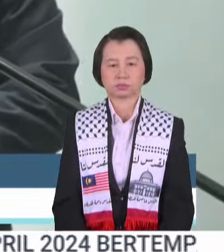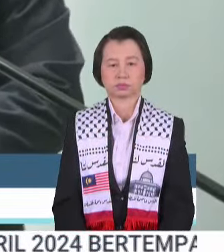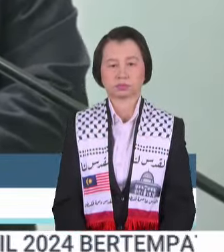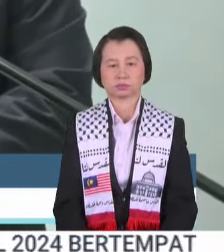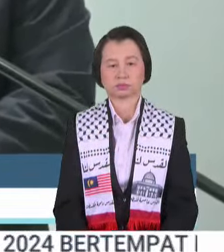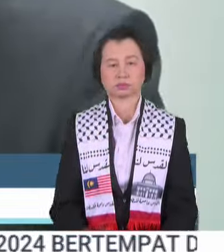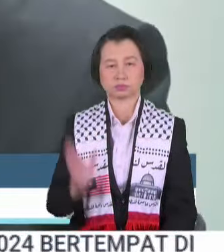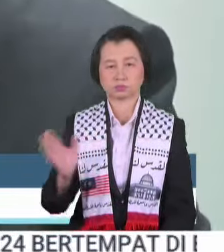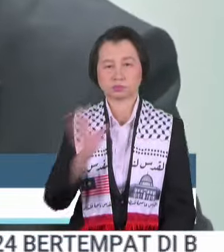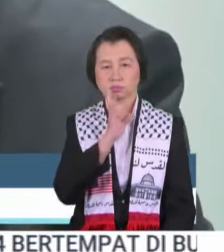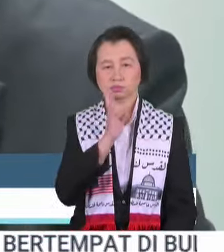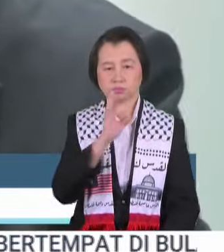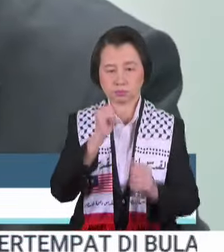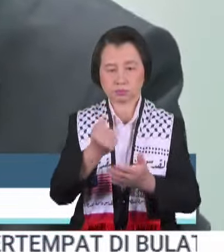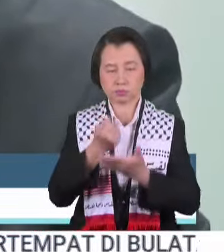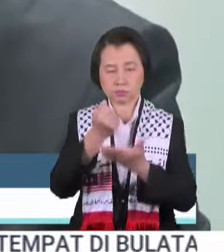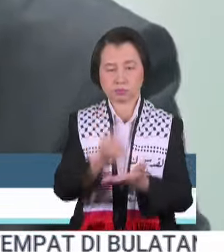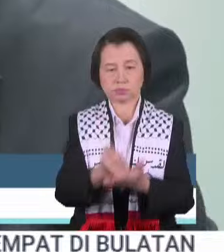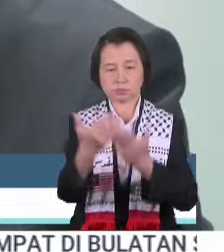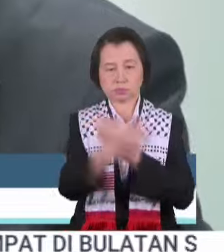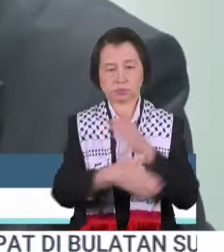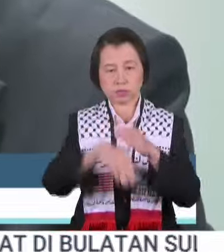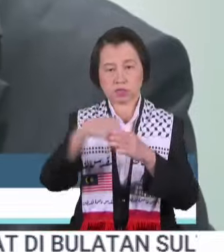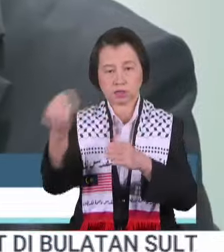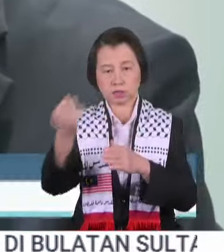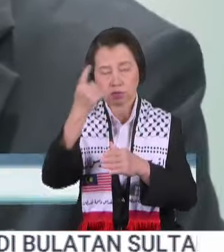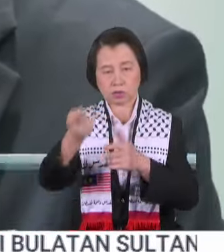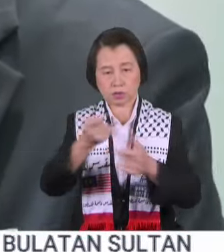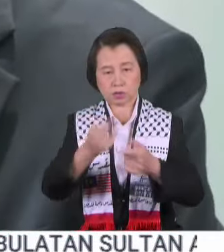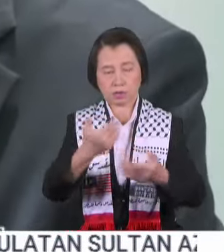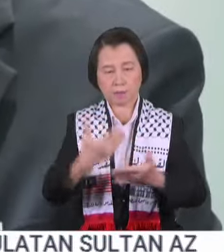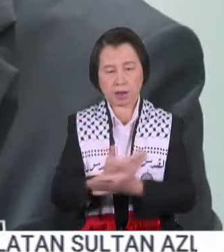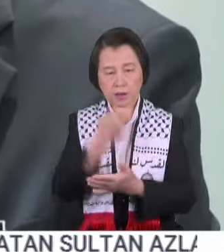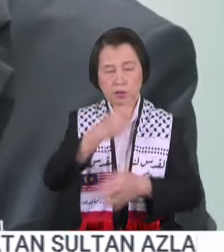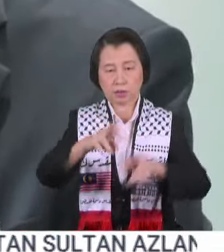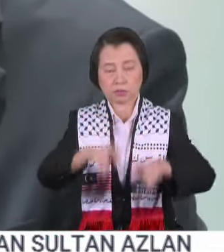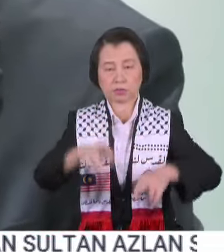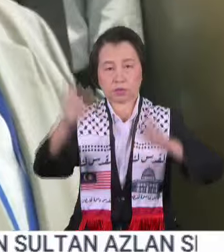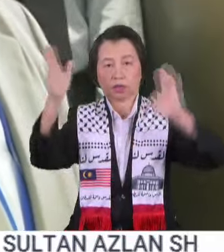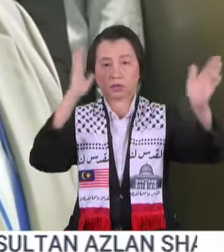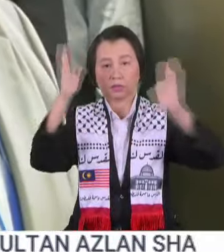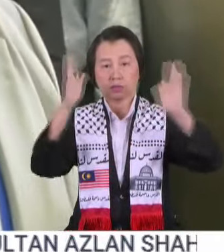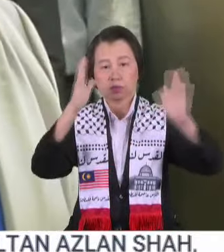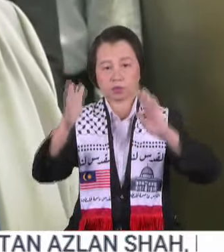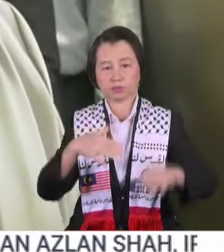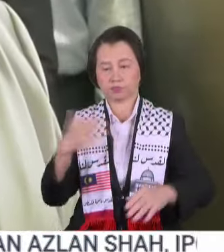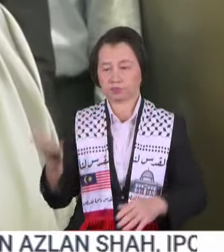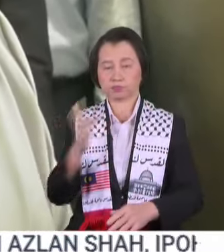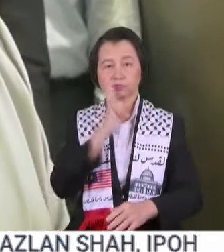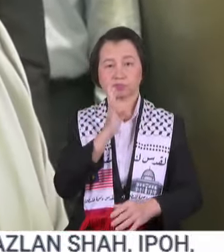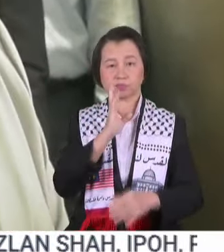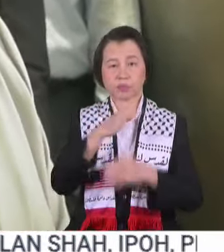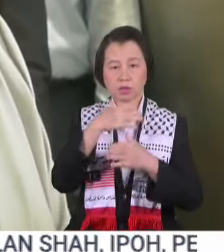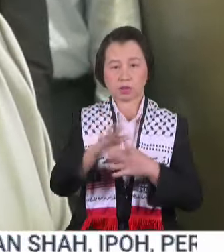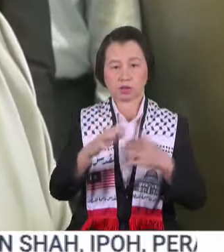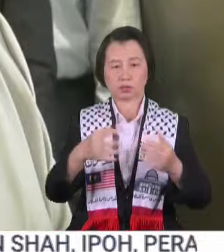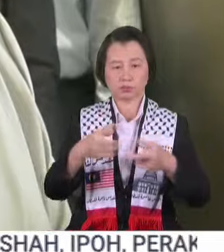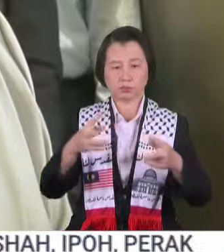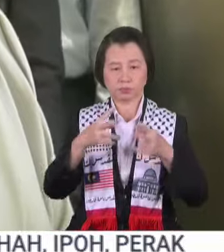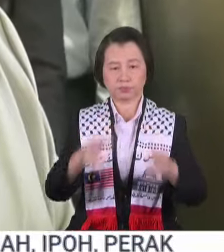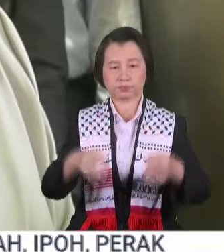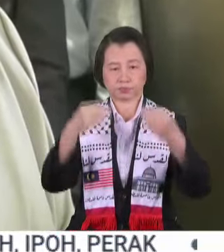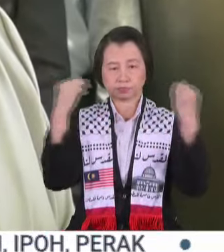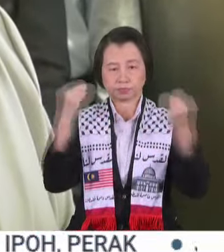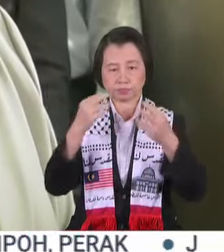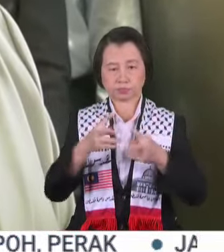Tambahnya, ia juga dapat membantu negara luar untuk membentuk teknologi baru kepada rakyat Malaysia. Beliau berkata demikian selepas merasmikan